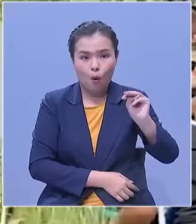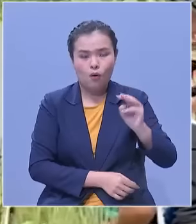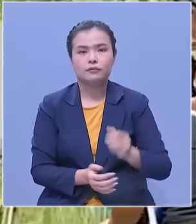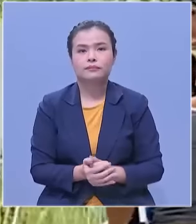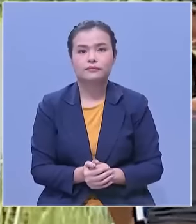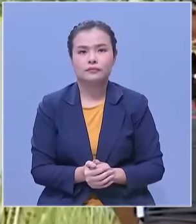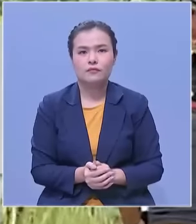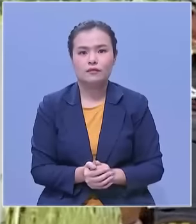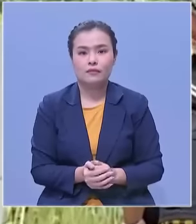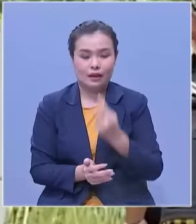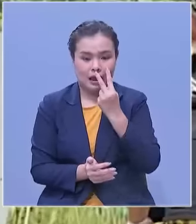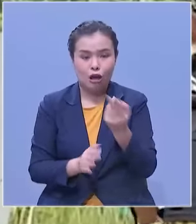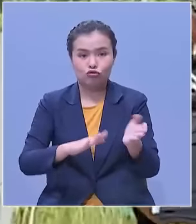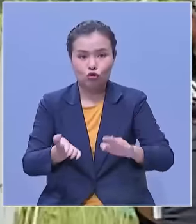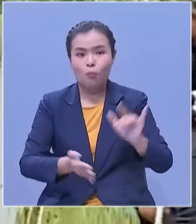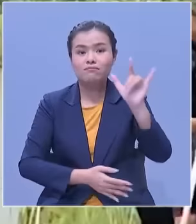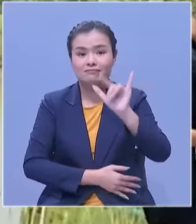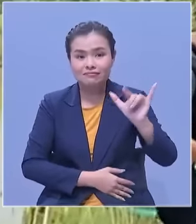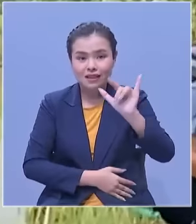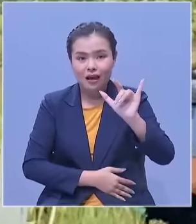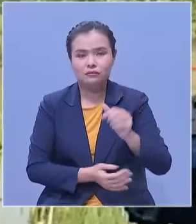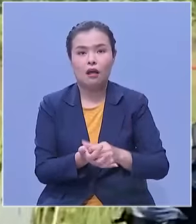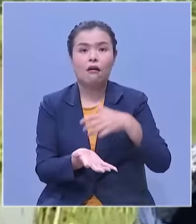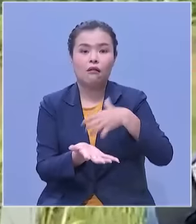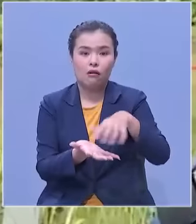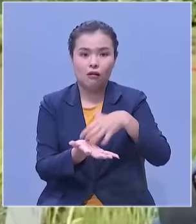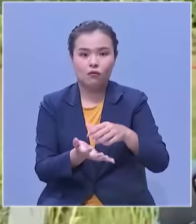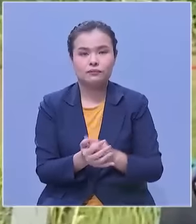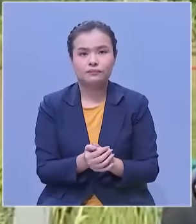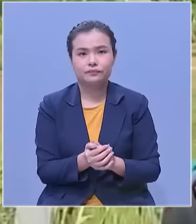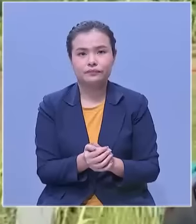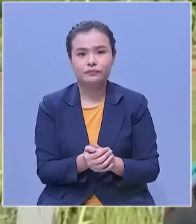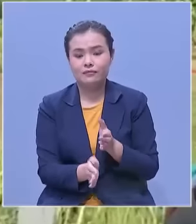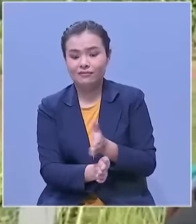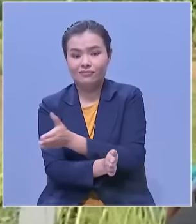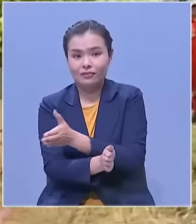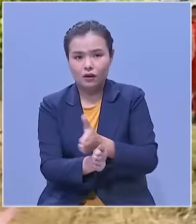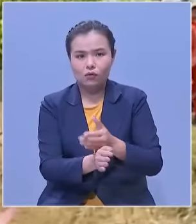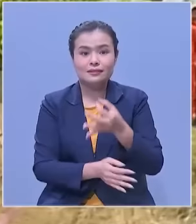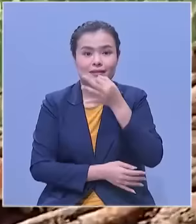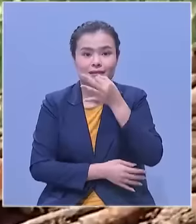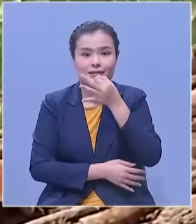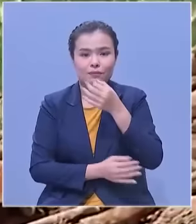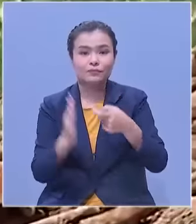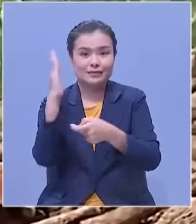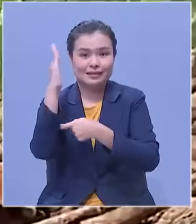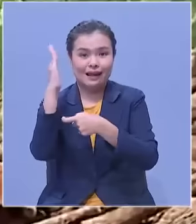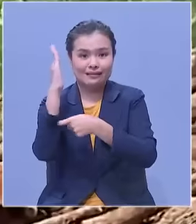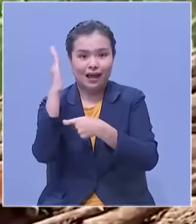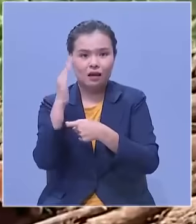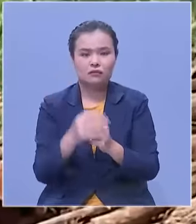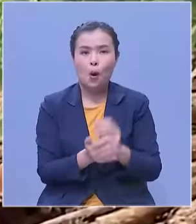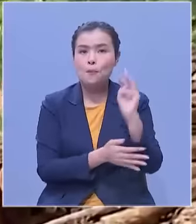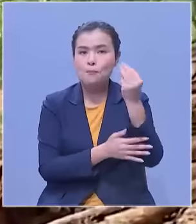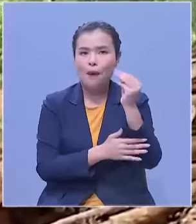ครับคนที่ไปพบศพคือญาติของผู้ตายเล่าแบบนี้ครับว่าก่อนเกิดเหตุผู้ตายเนี่ยมีอาชีพทำสวนยางแล้วก็เผา